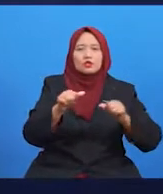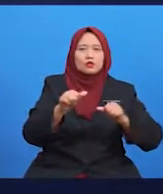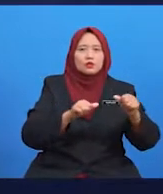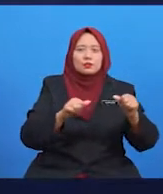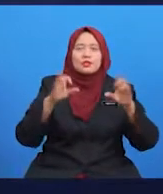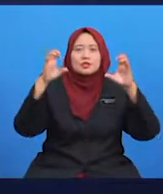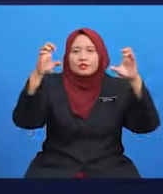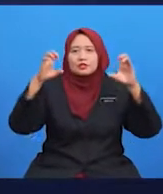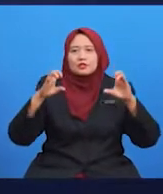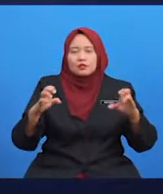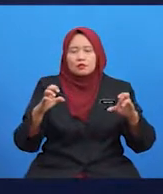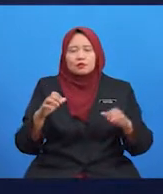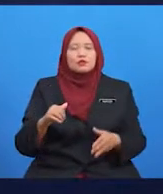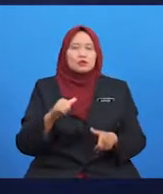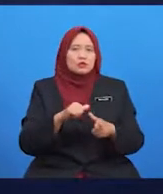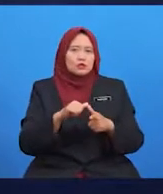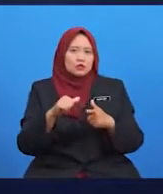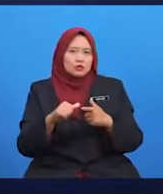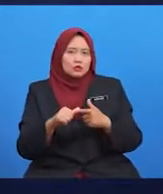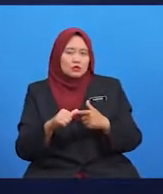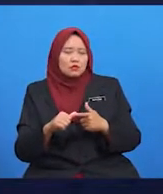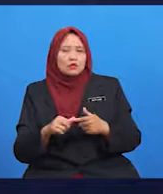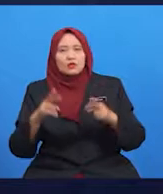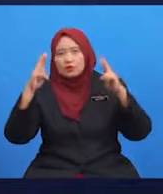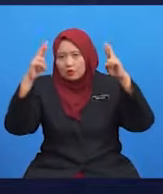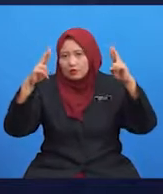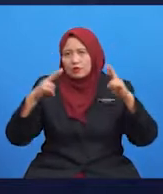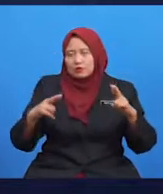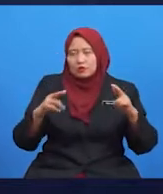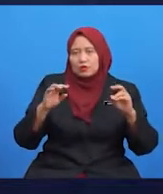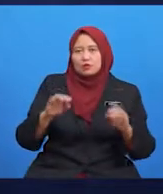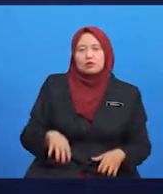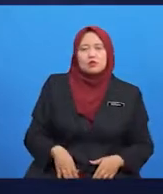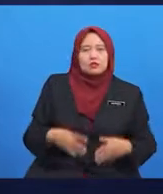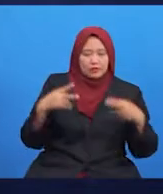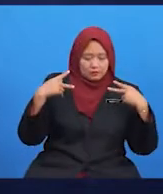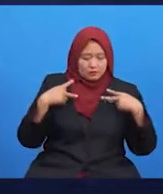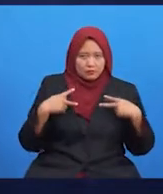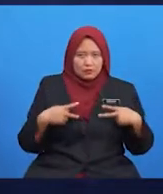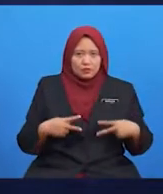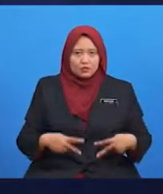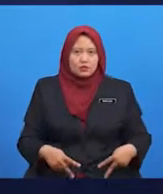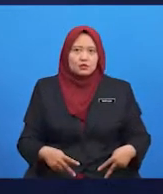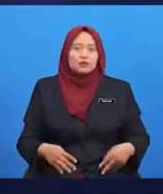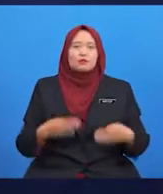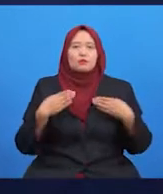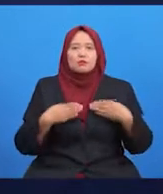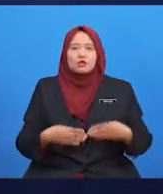riadah dengan berpakaian sukan serba putih yang lengkap.